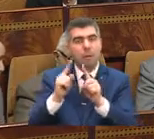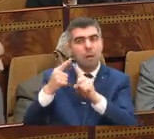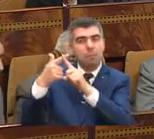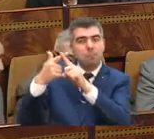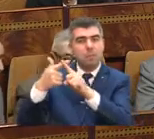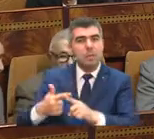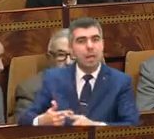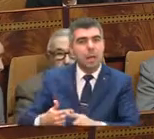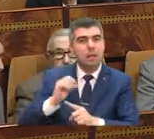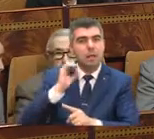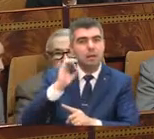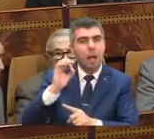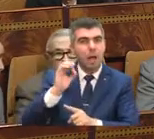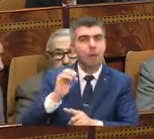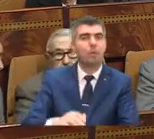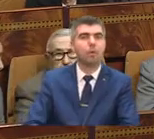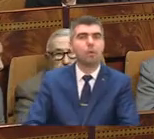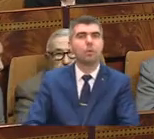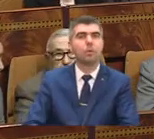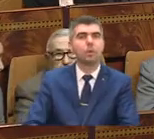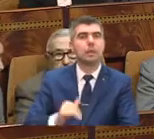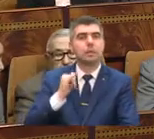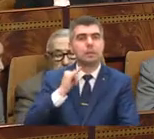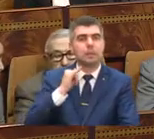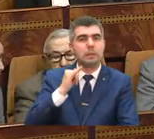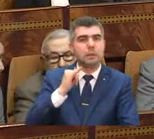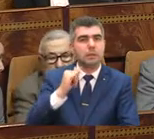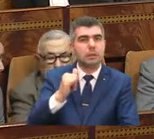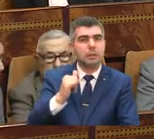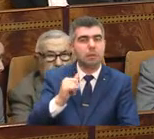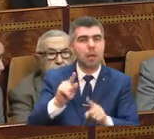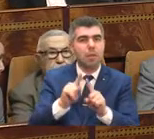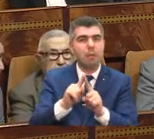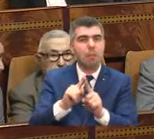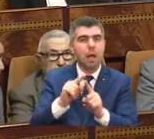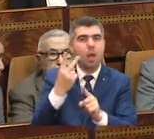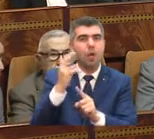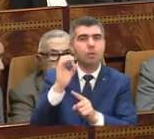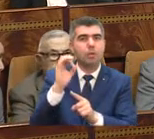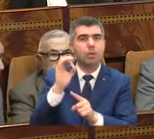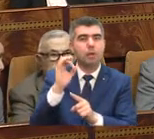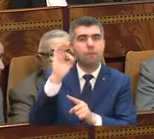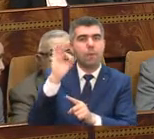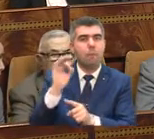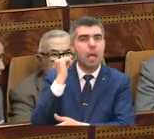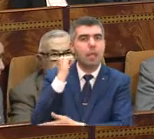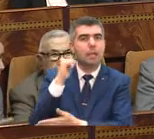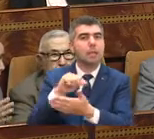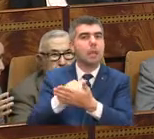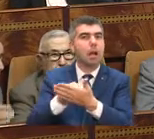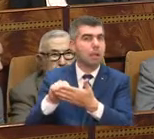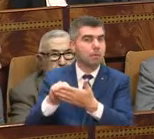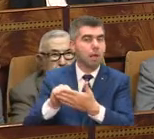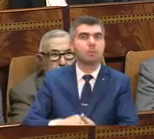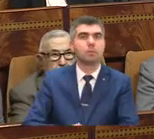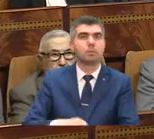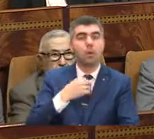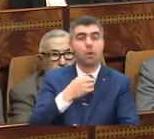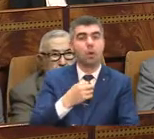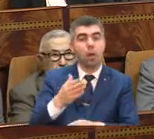اللي عندها دائما كترتكز على التيفيا، وهذا الشيء اللي هضرتوا عليه قبيلة السيد الوزير، مثلا